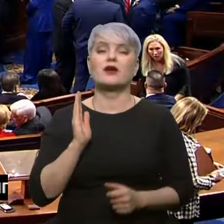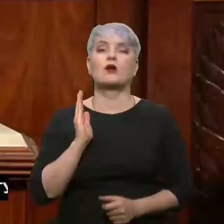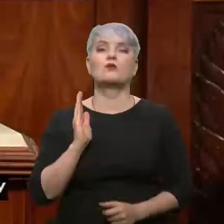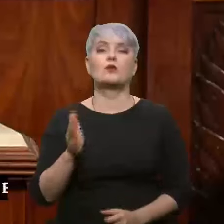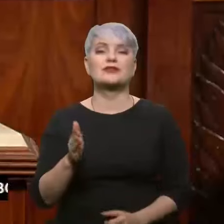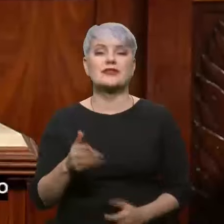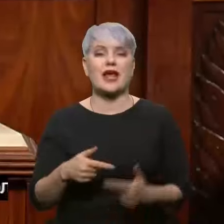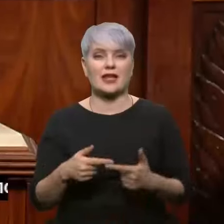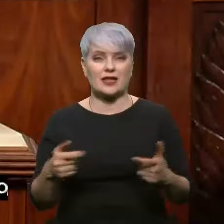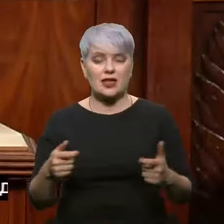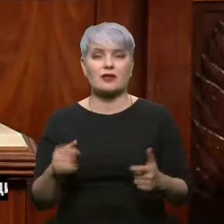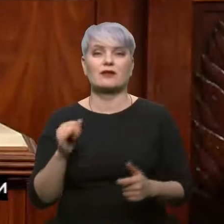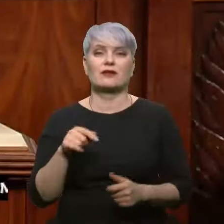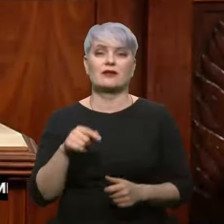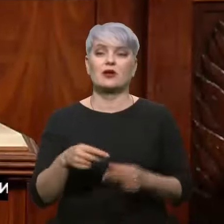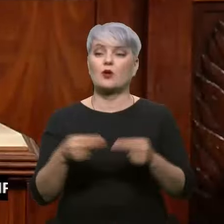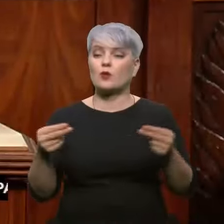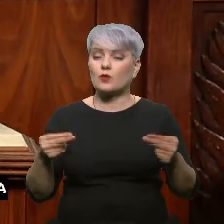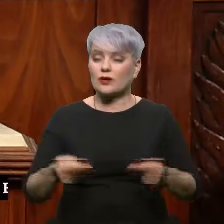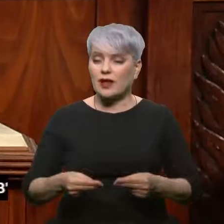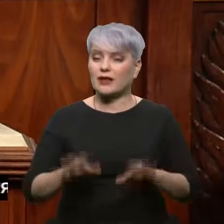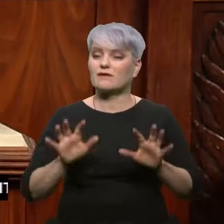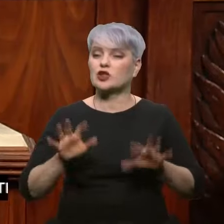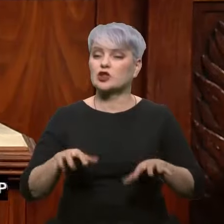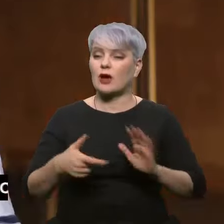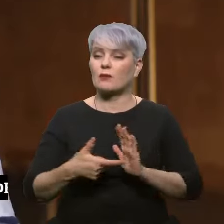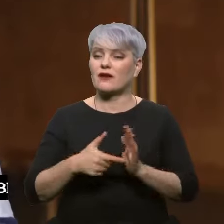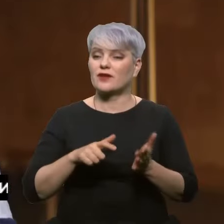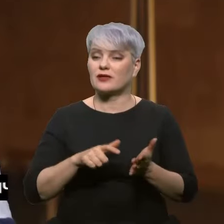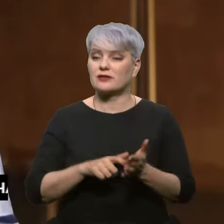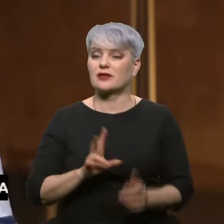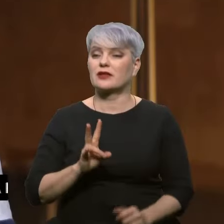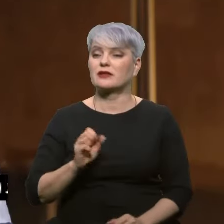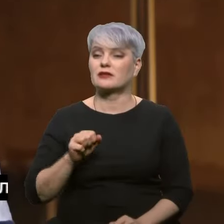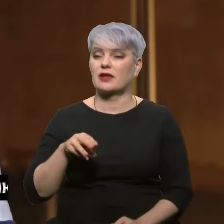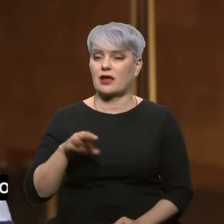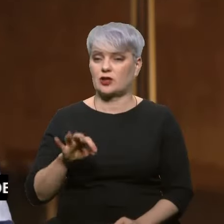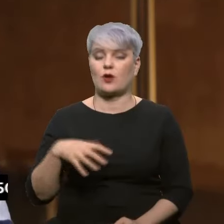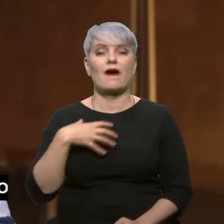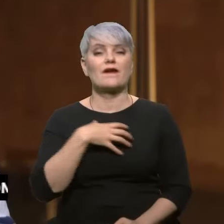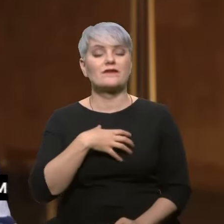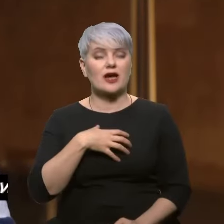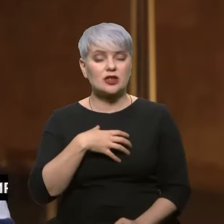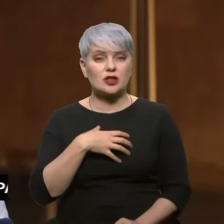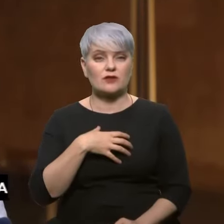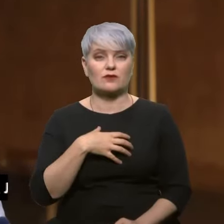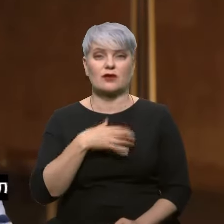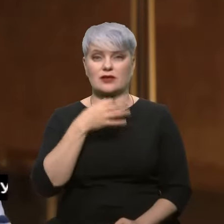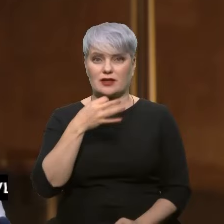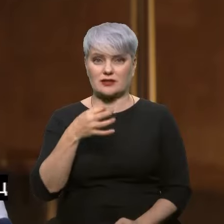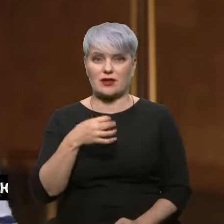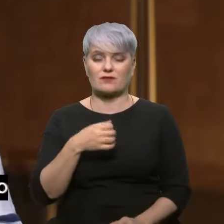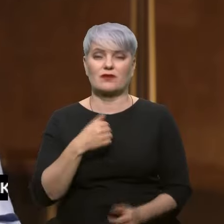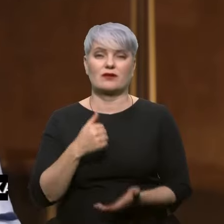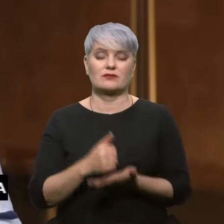і їх уклали ці контракти у штаб-квартирі НАТО. Важливо, наголосив генсекретар Альянсу, що був присутнім на підписанні,